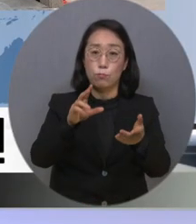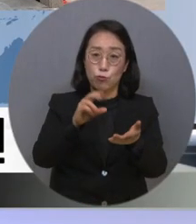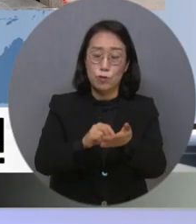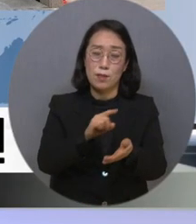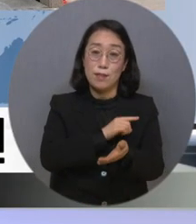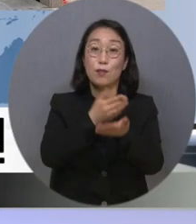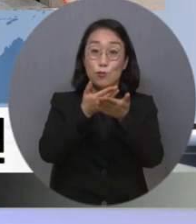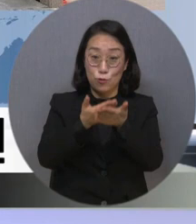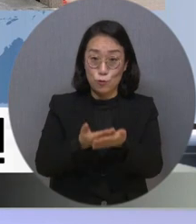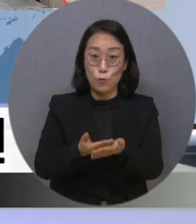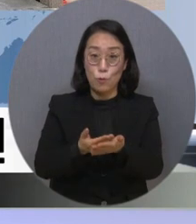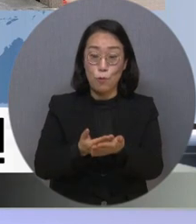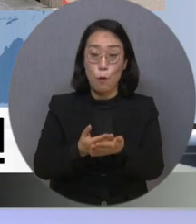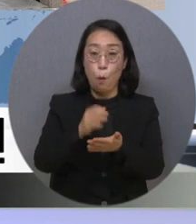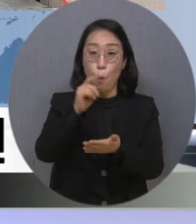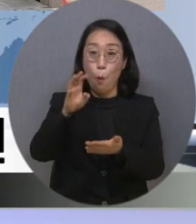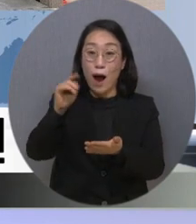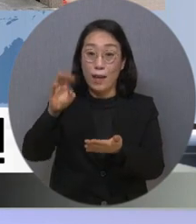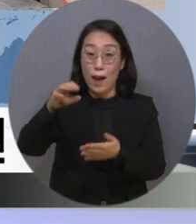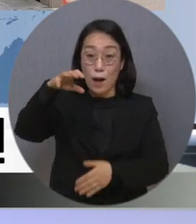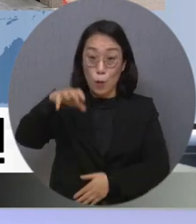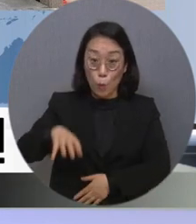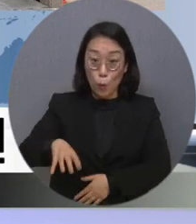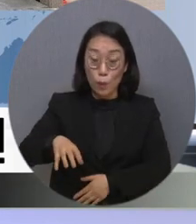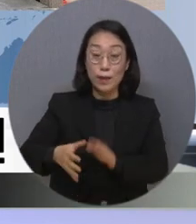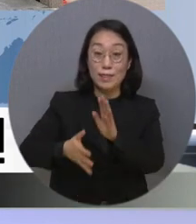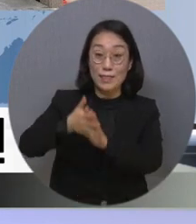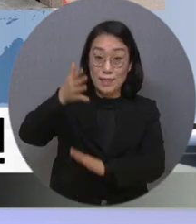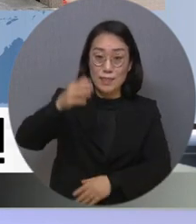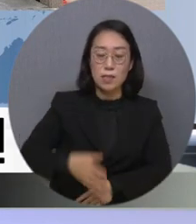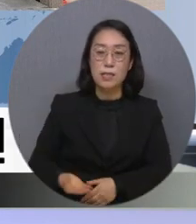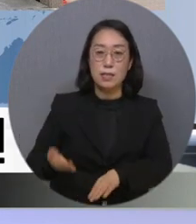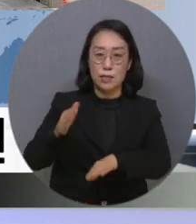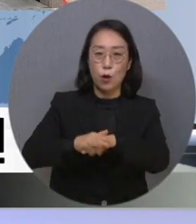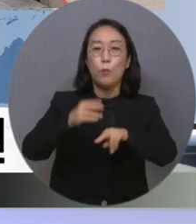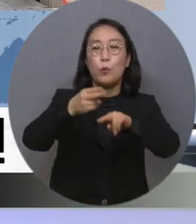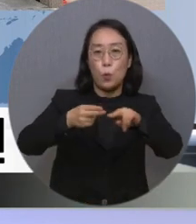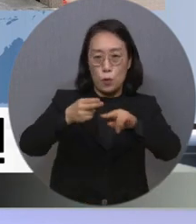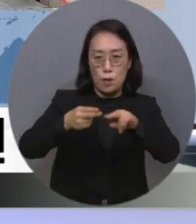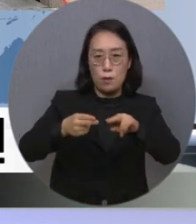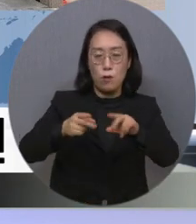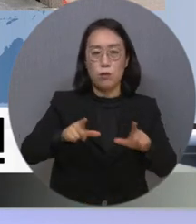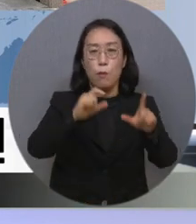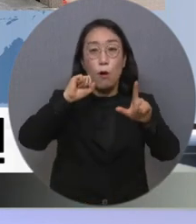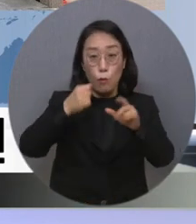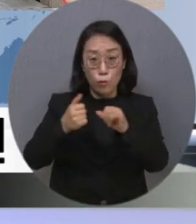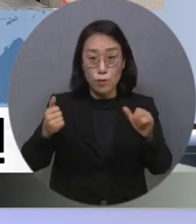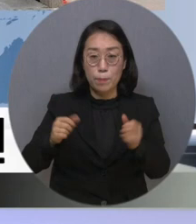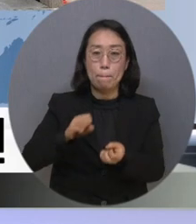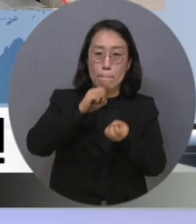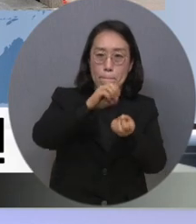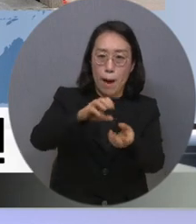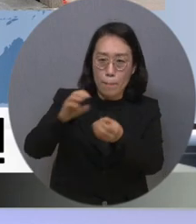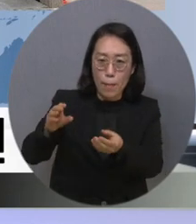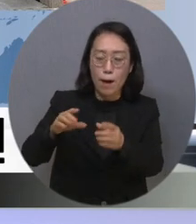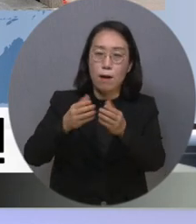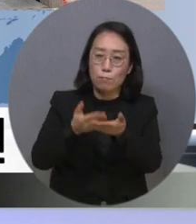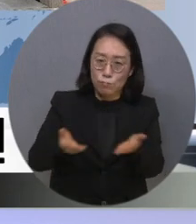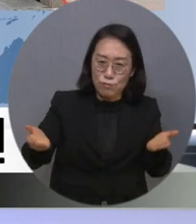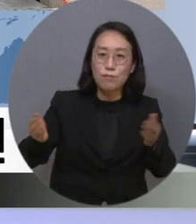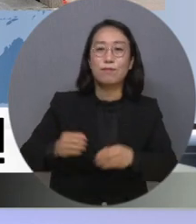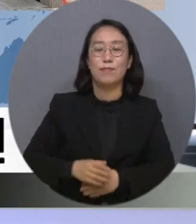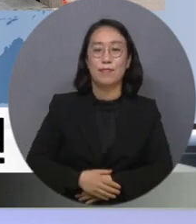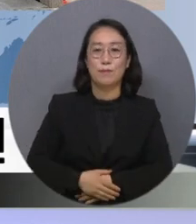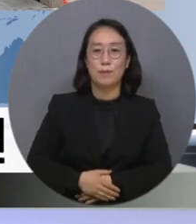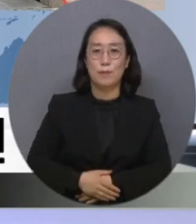것들이죠. 광양시 지역사회보장협의체가 직접 만든 음식을 취약계층에 전하며 온기를 나눴습니다.